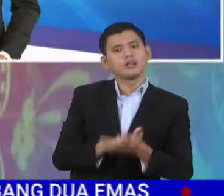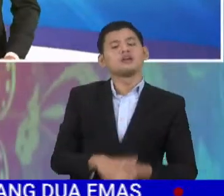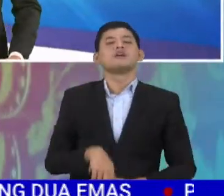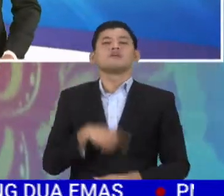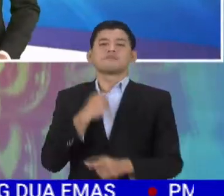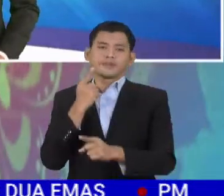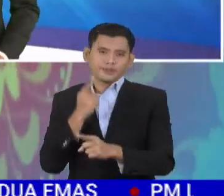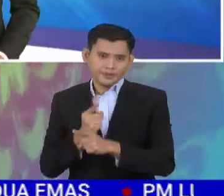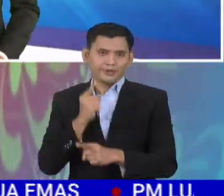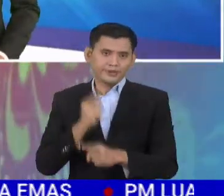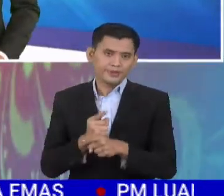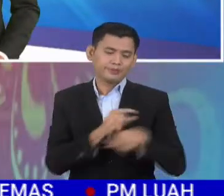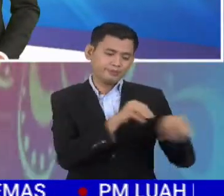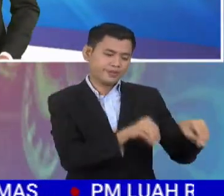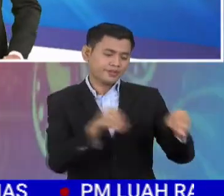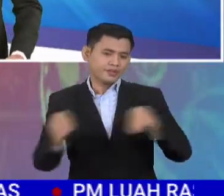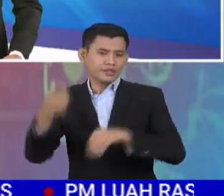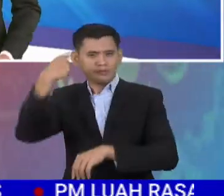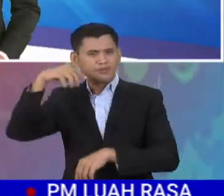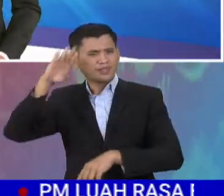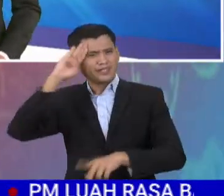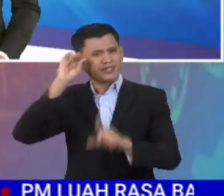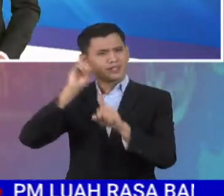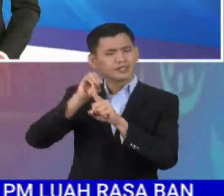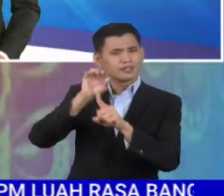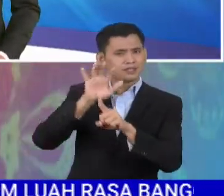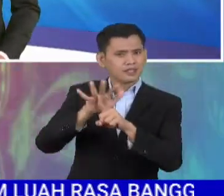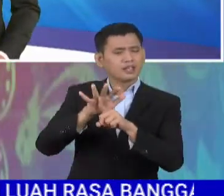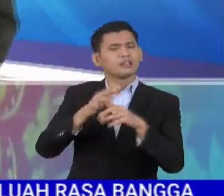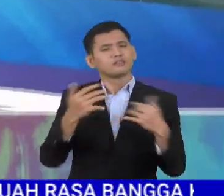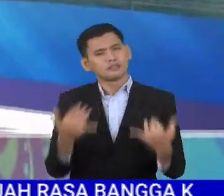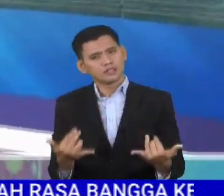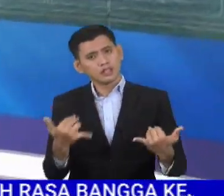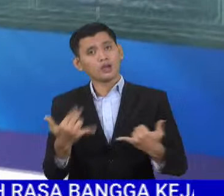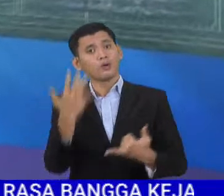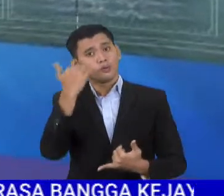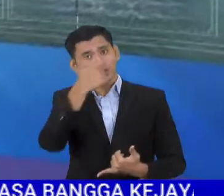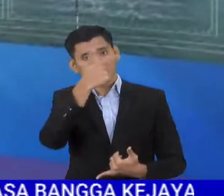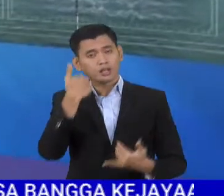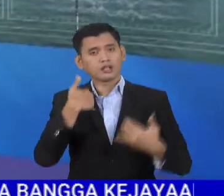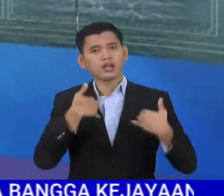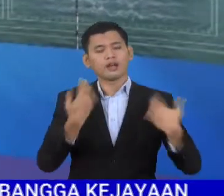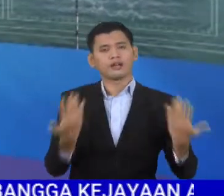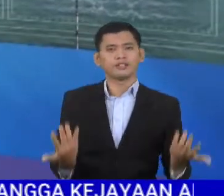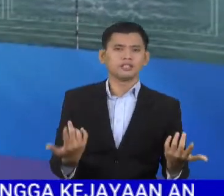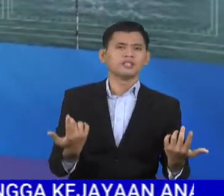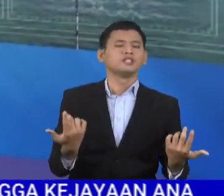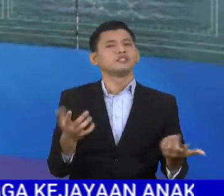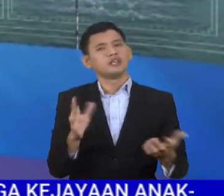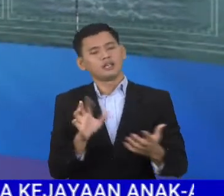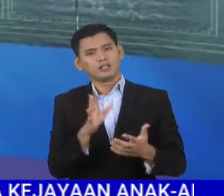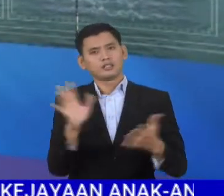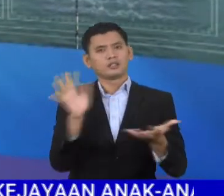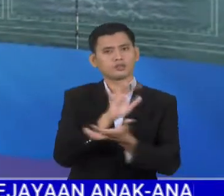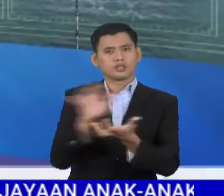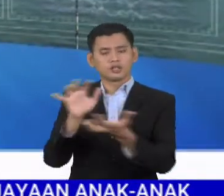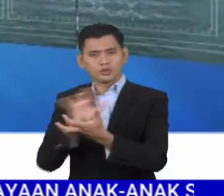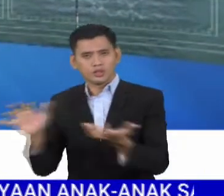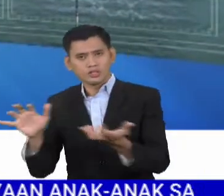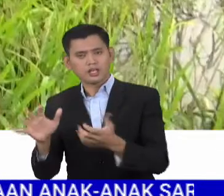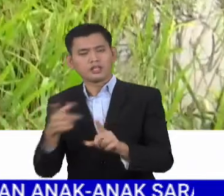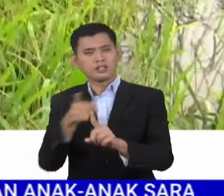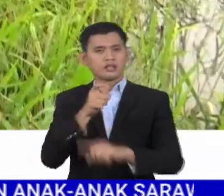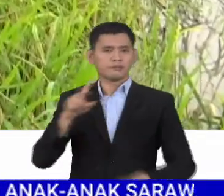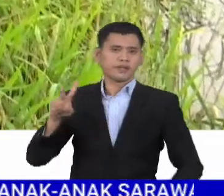Asahi hasil tuaian padi perlu sedikit Jejas pada musim menuai kali ini sesudah serangga-serangga prosa penyakit bawaan bakteria dan